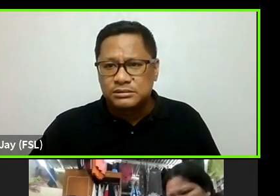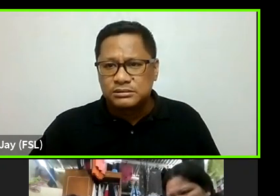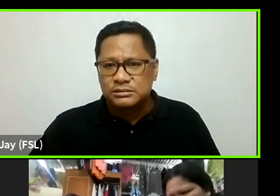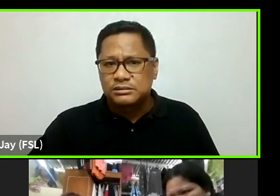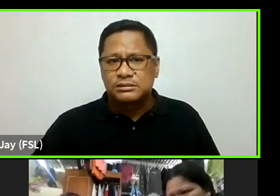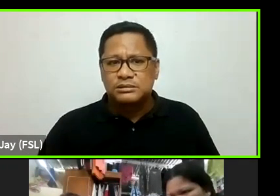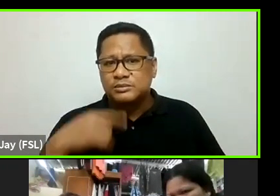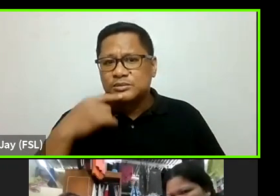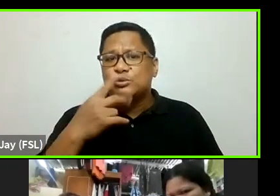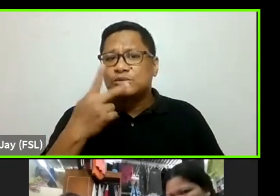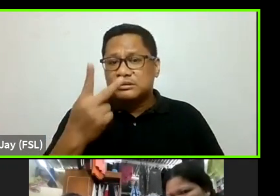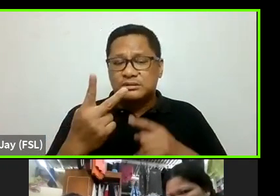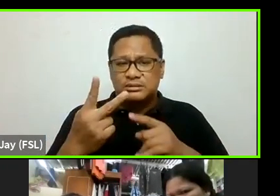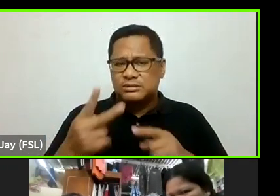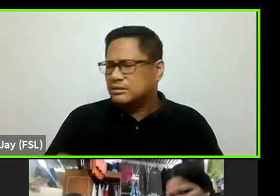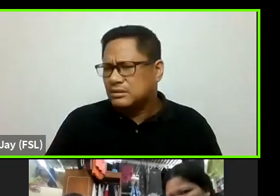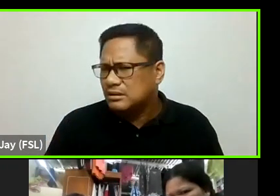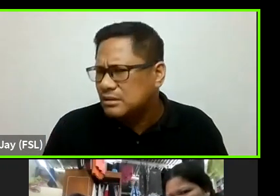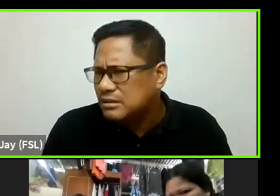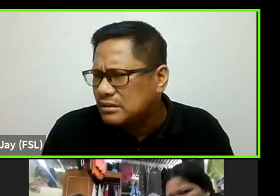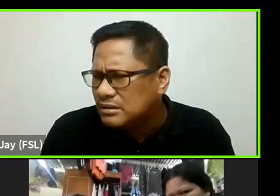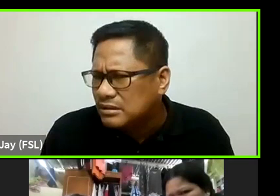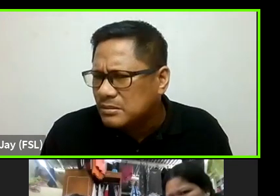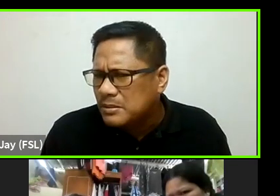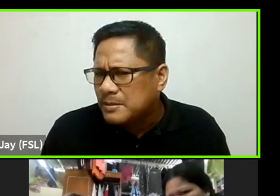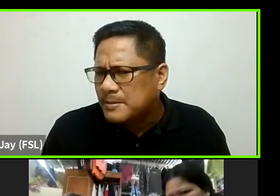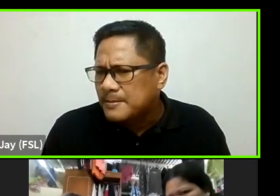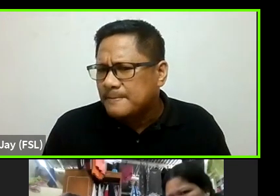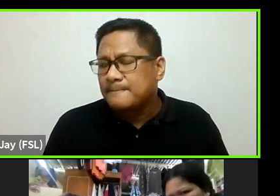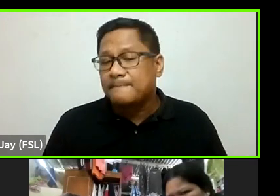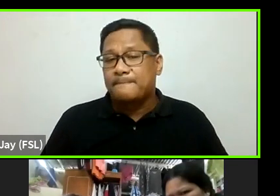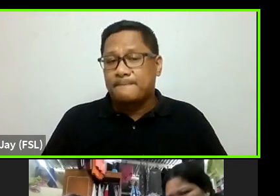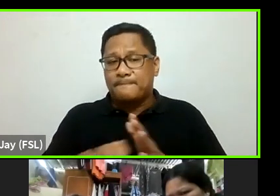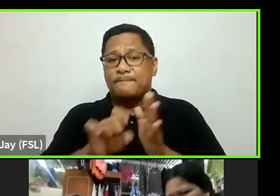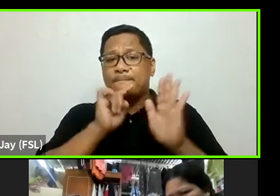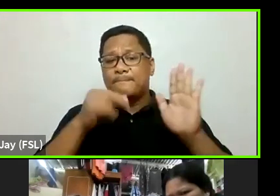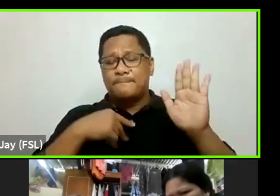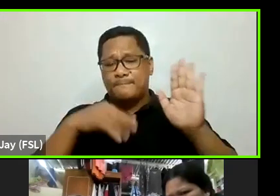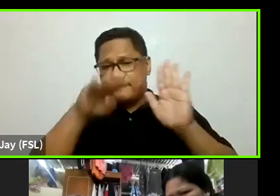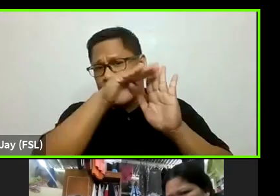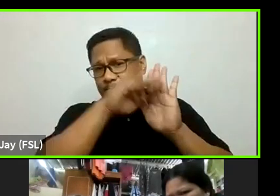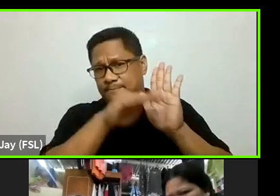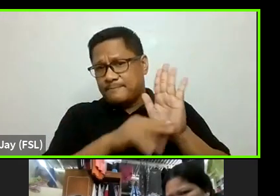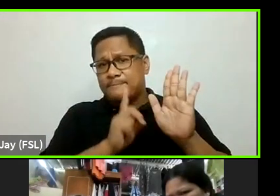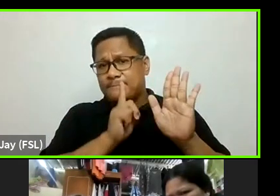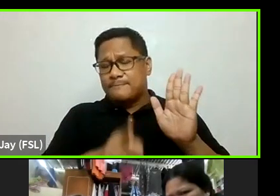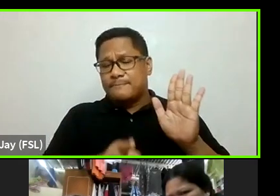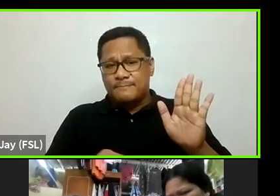dun. Yung, Mario, yung isang papel para sa lista ng mga gasto. Pwede ka may camera?